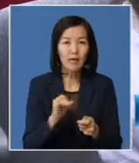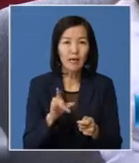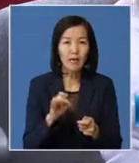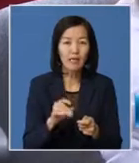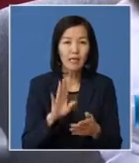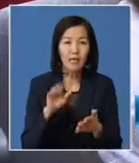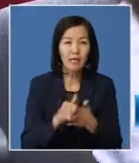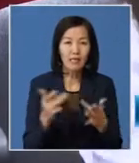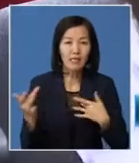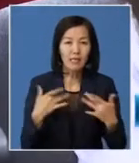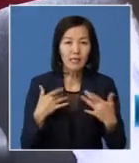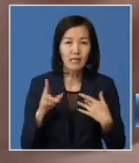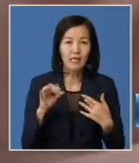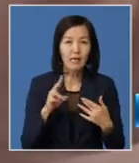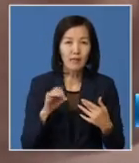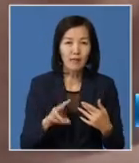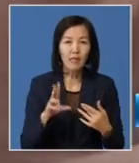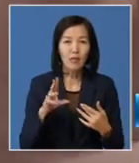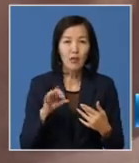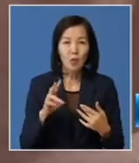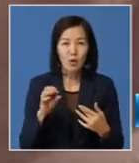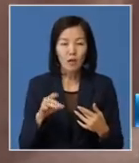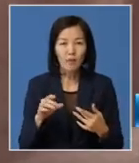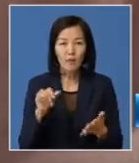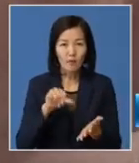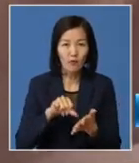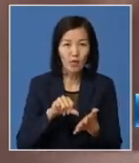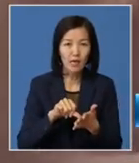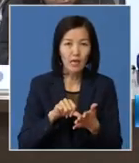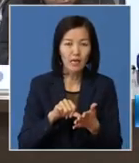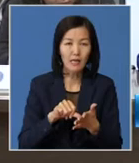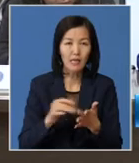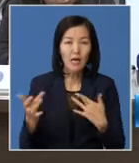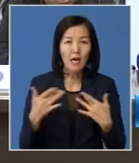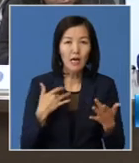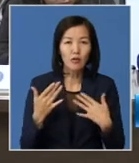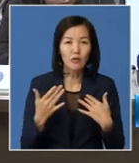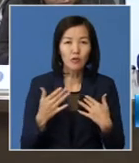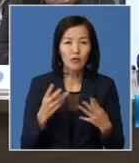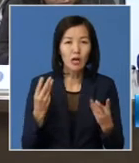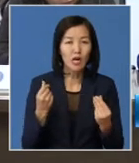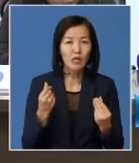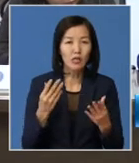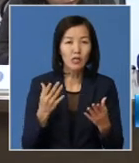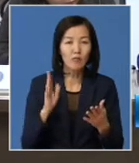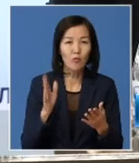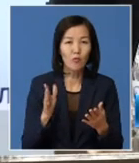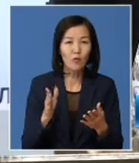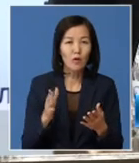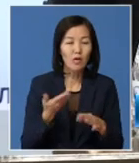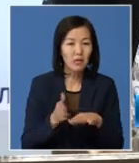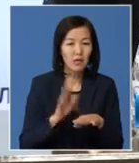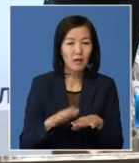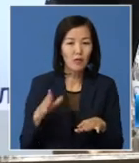Шыңғыс Қапин мен Асылхан Төлепов сомдайды. Тарихи кинолар арқылы танылған актер Асылхан үшін қаржыгер болу оңайға түспеген. Фильм орыс